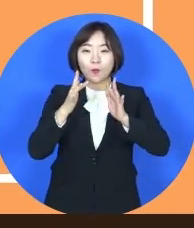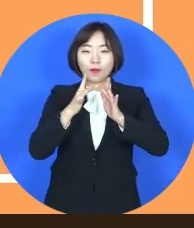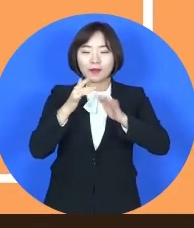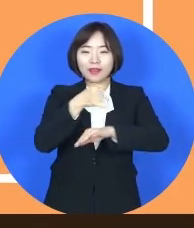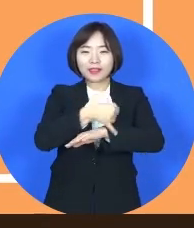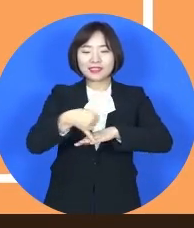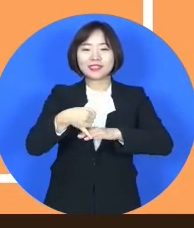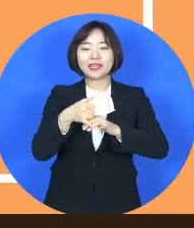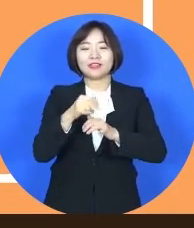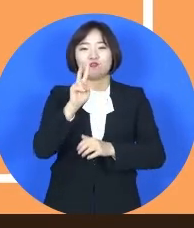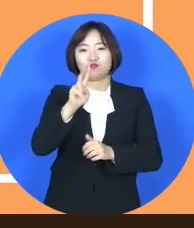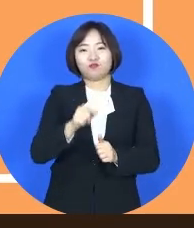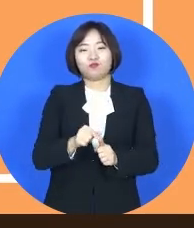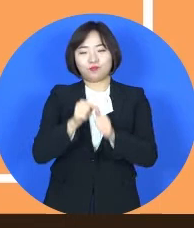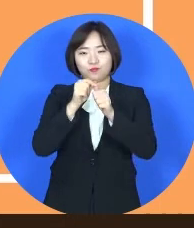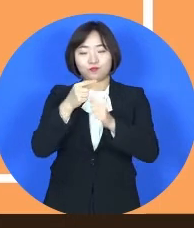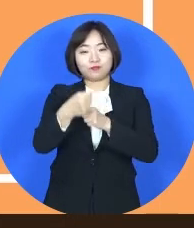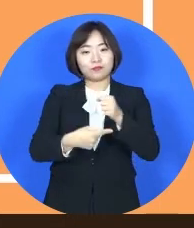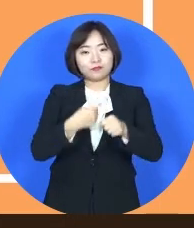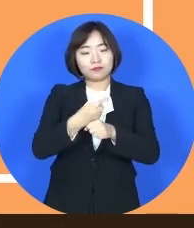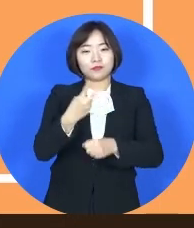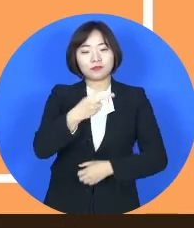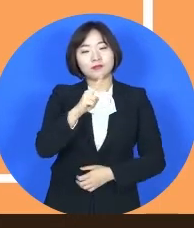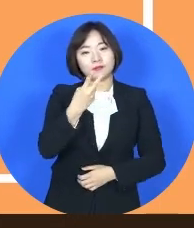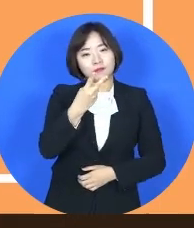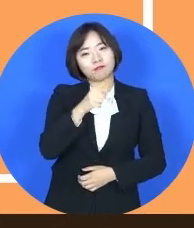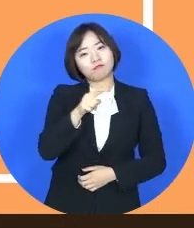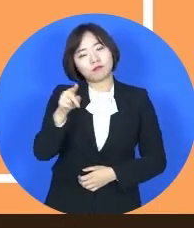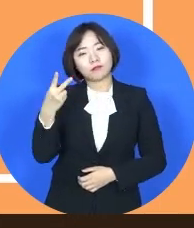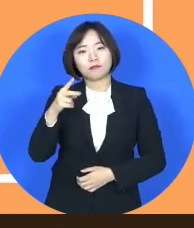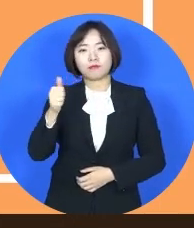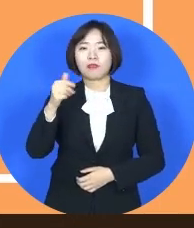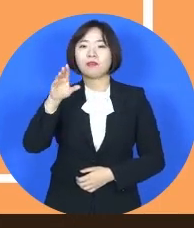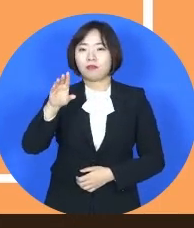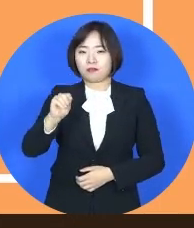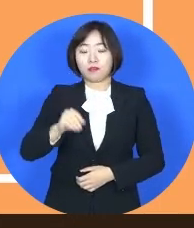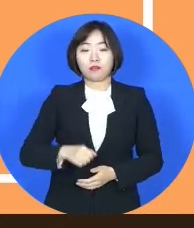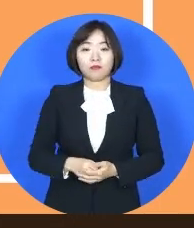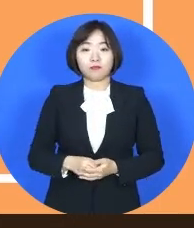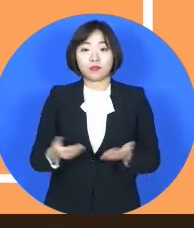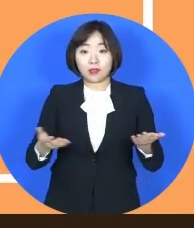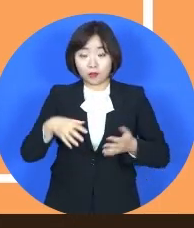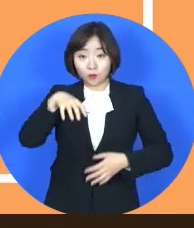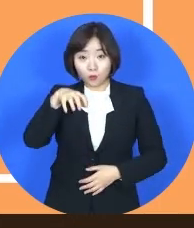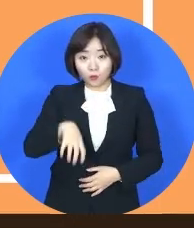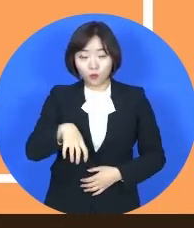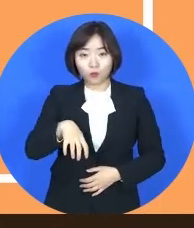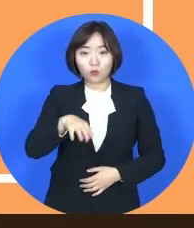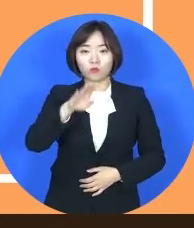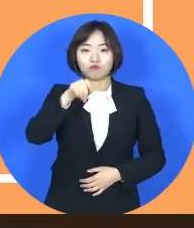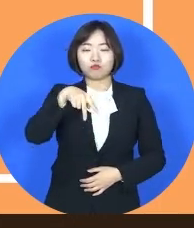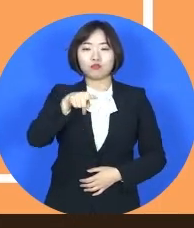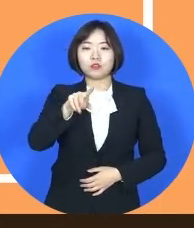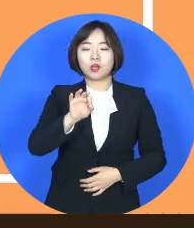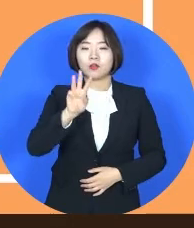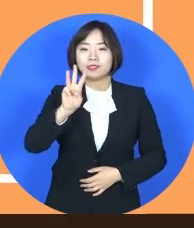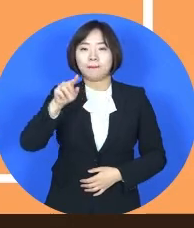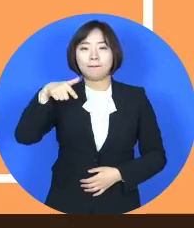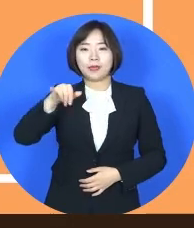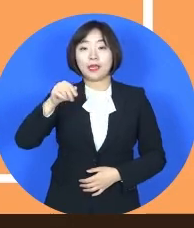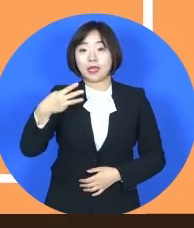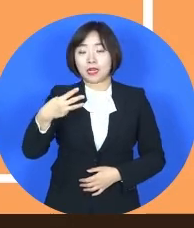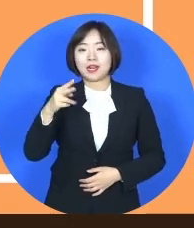모집합니다. 임금은 연봉 2,200만원에서 2,500만원이며 근무지는 천안시 동남구 구성